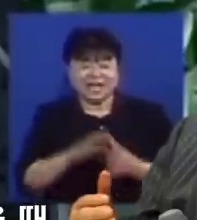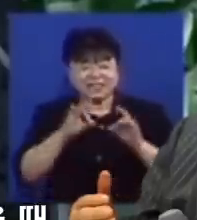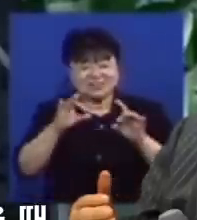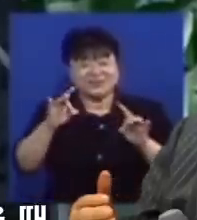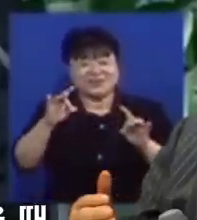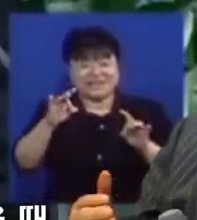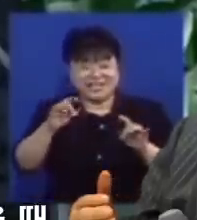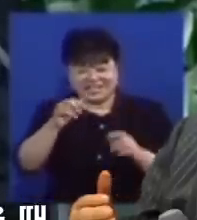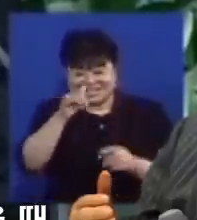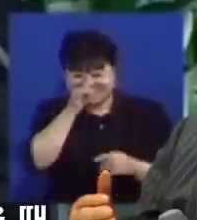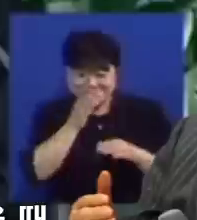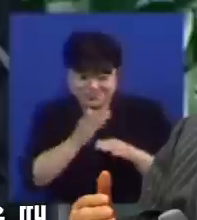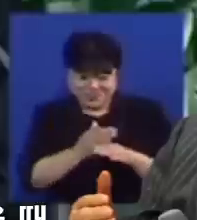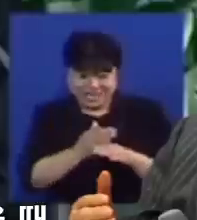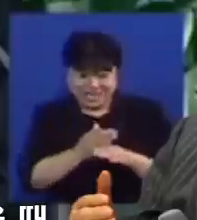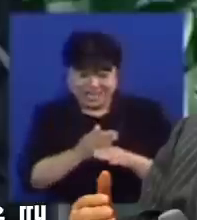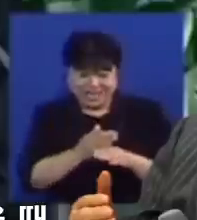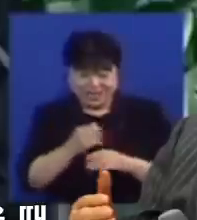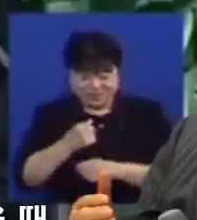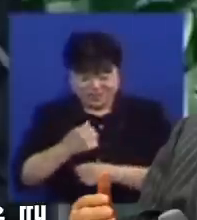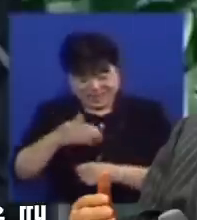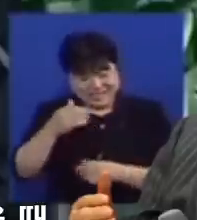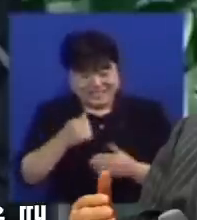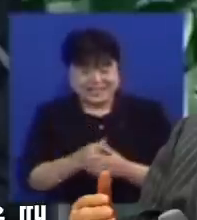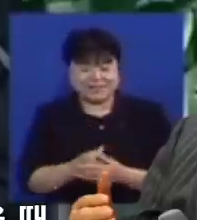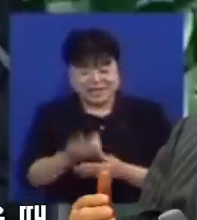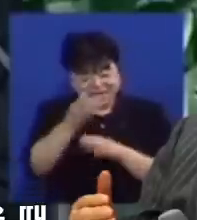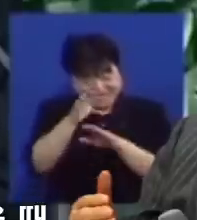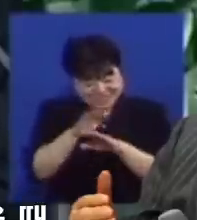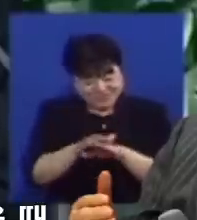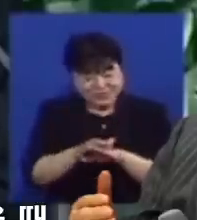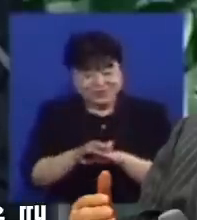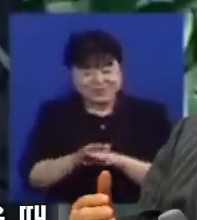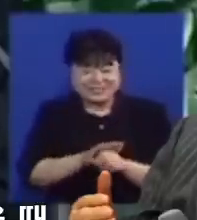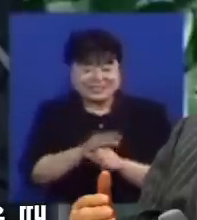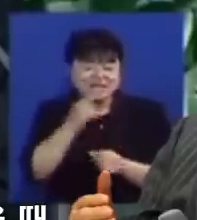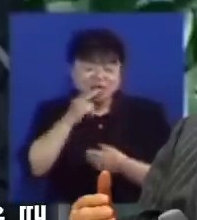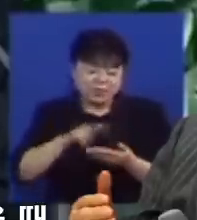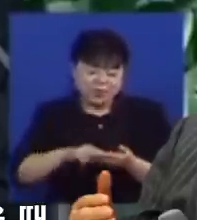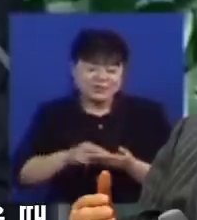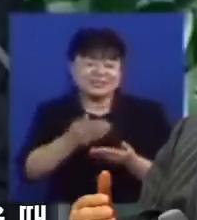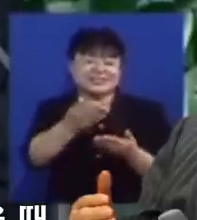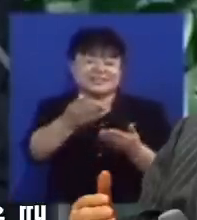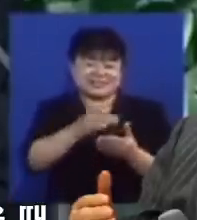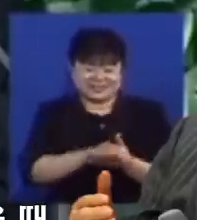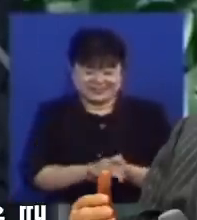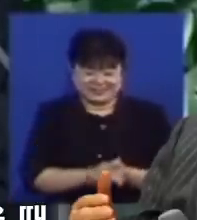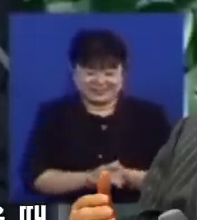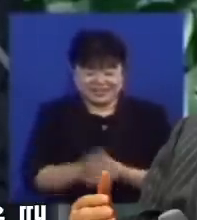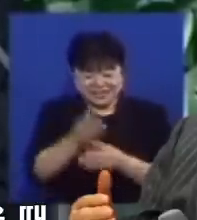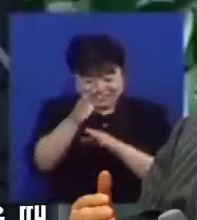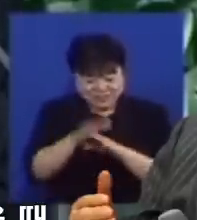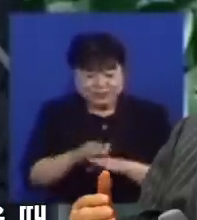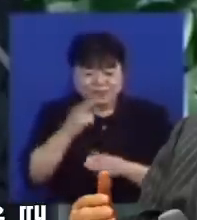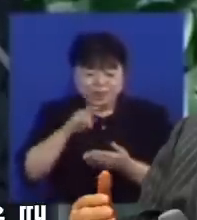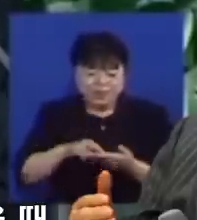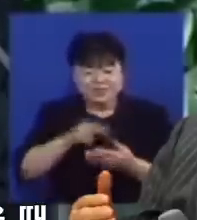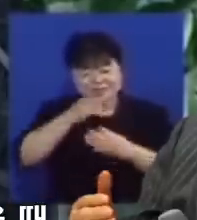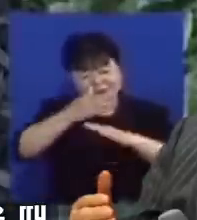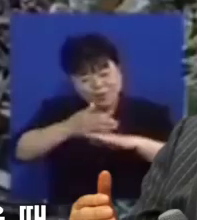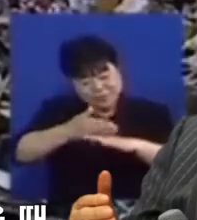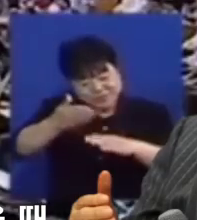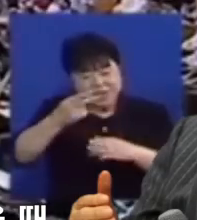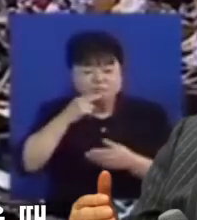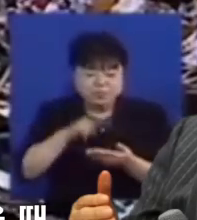있다 군대 갔기 때문에 우리 교인들의 사랑에 대한 감격이 너무나 커서 교인들에게 너무나 고맙고